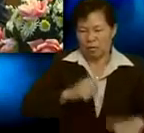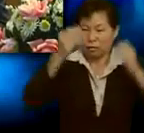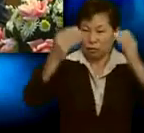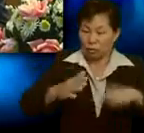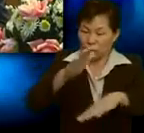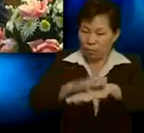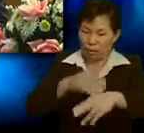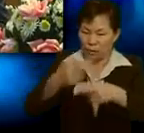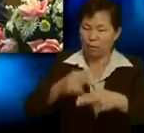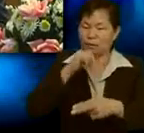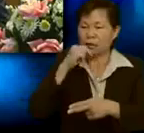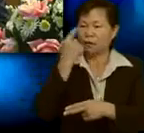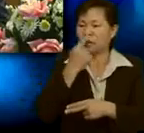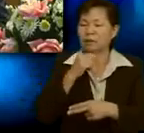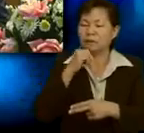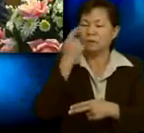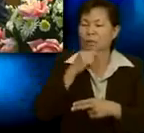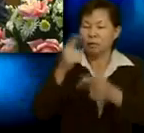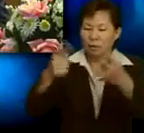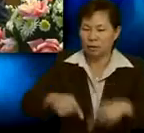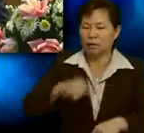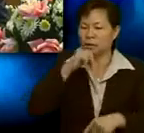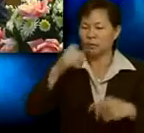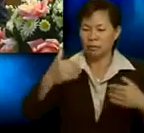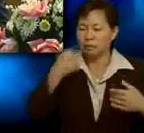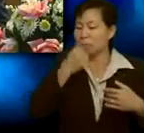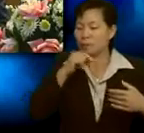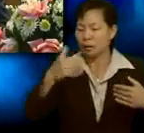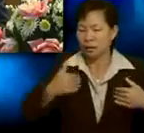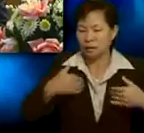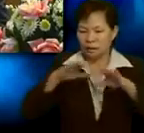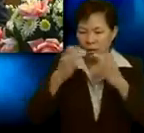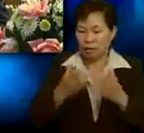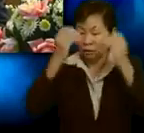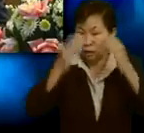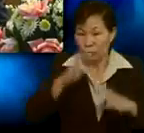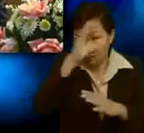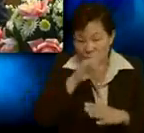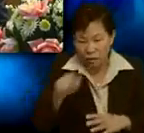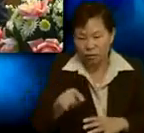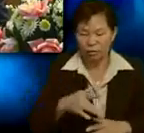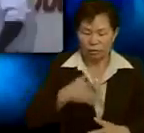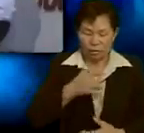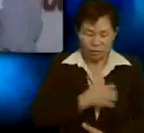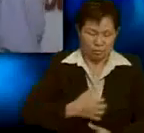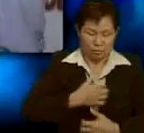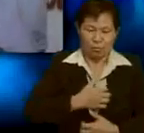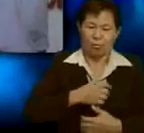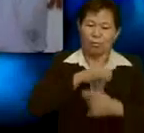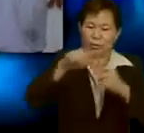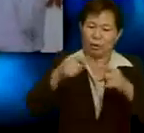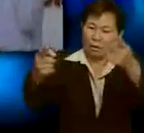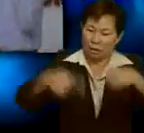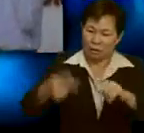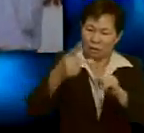cikgu panggil nama dia, siapa tak datang, siapa tak ada dalam kelas, dia rasa banggalah. Kan, kau cari aku ke? Cikgu cari kau lah. Jadi rasa seronok dia. Dan juga bila datang